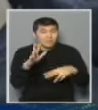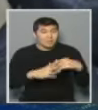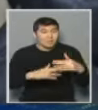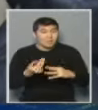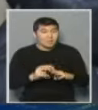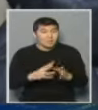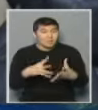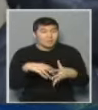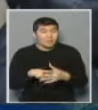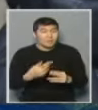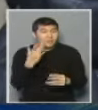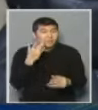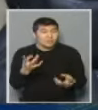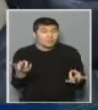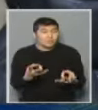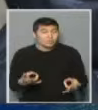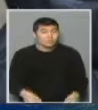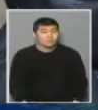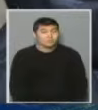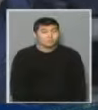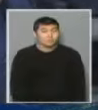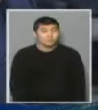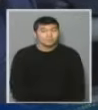с зарубежными дипломами всегда востребованы.